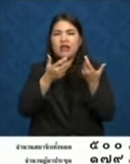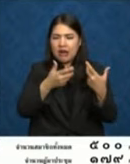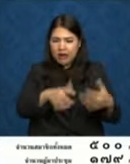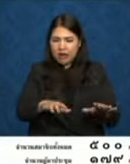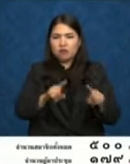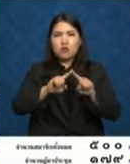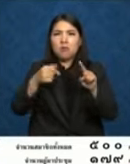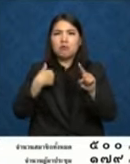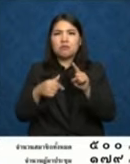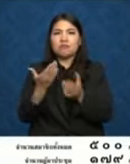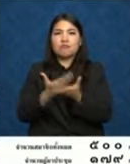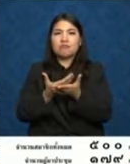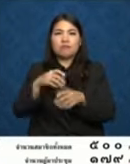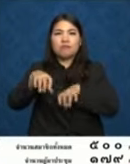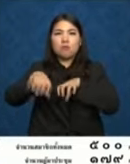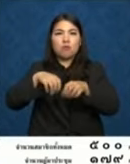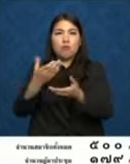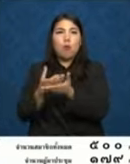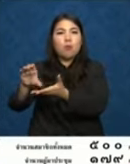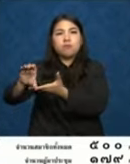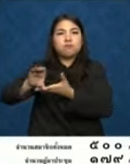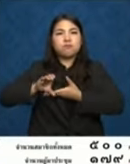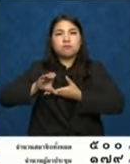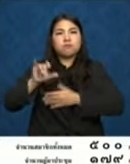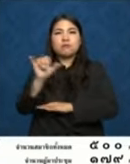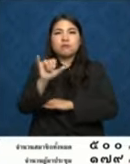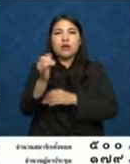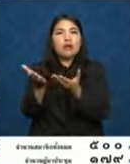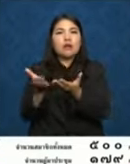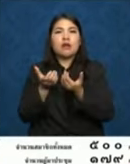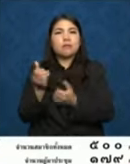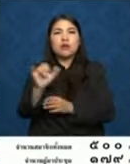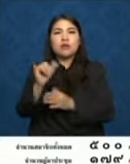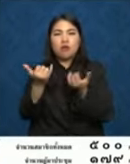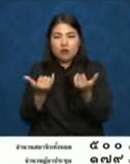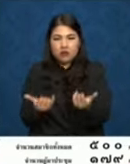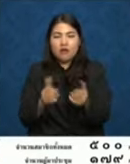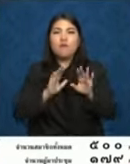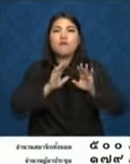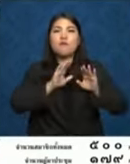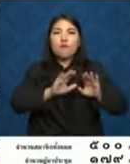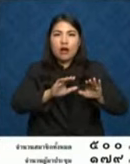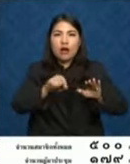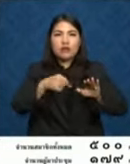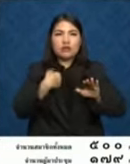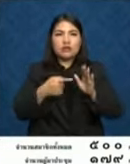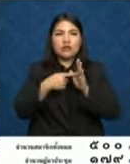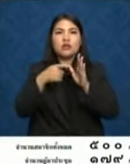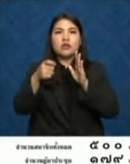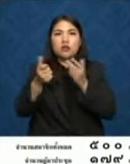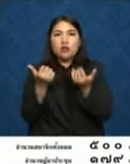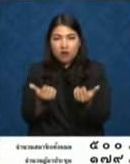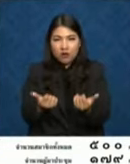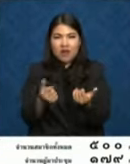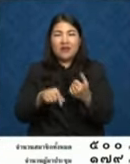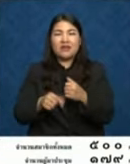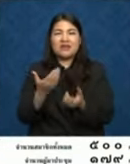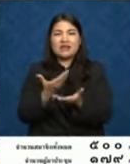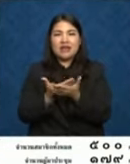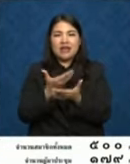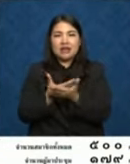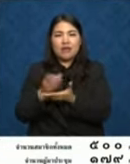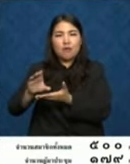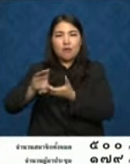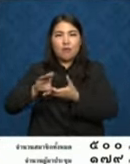ไม่ได้รับงบประมาณวันนี้ผมจึงขอความอนุเคราะห์ผ่านท่านประธานไปยังกรมทรัพยากรน้ำภาค5จังหวัดนครราชสีมาของงบประมาณขุดลอ